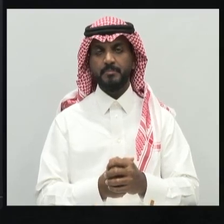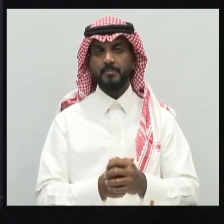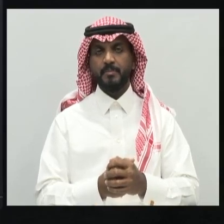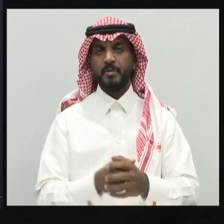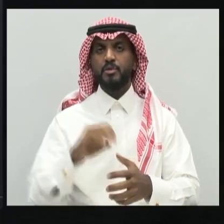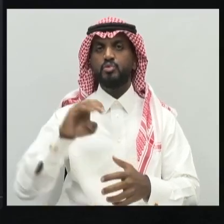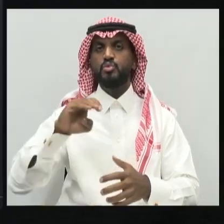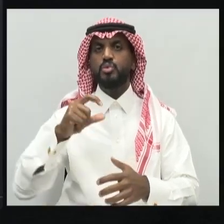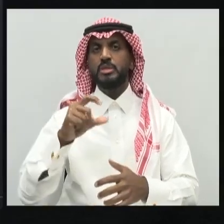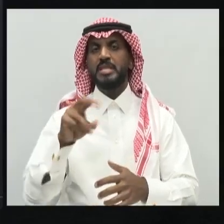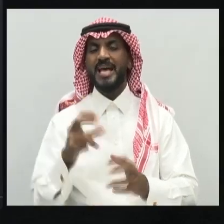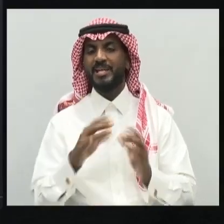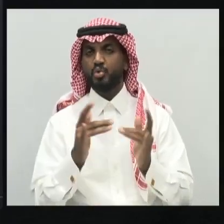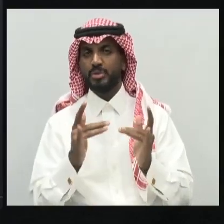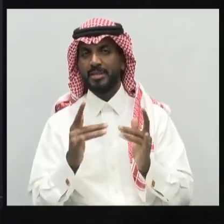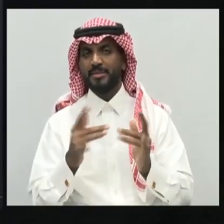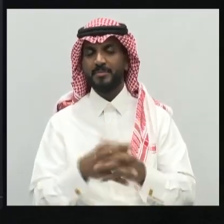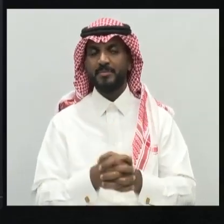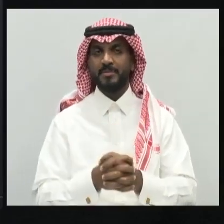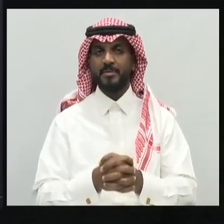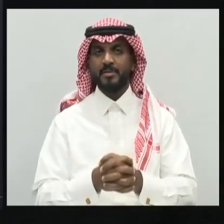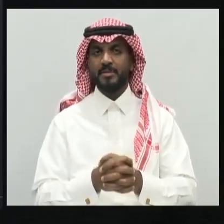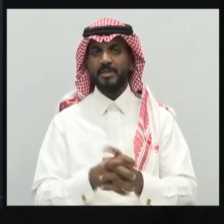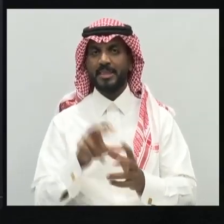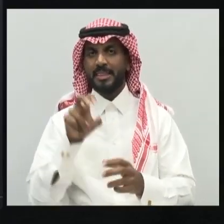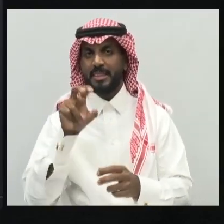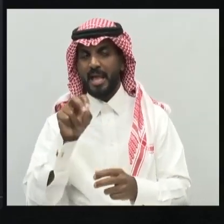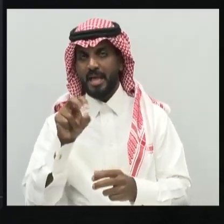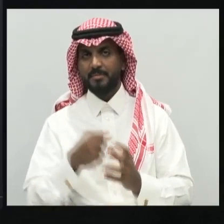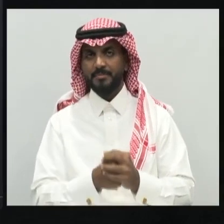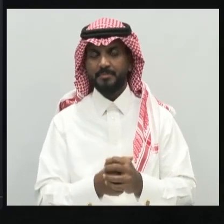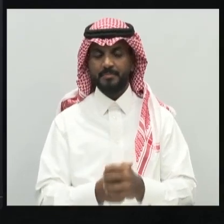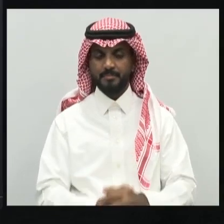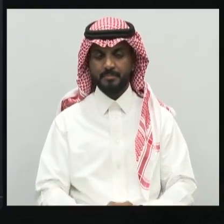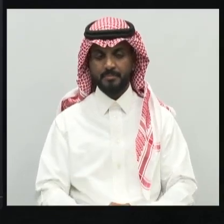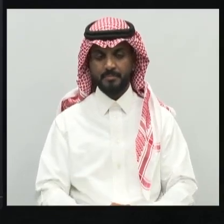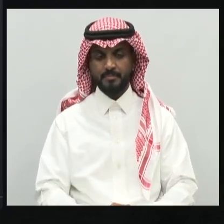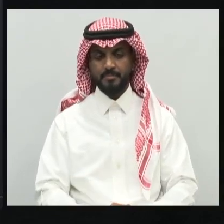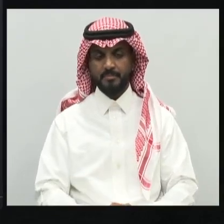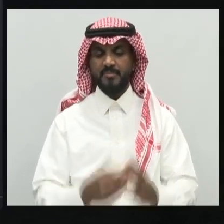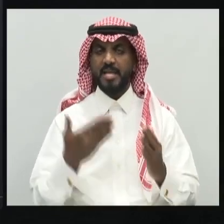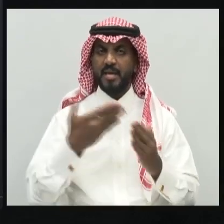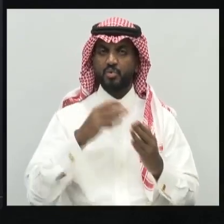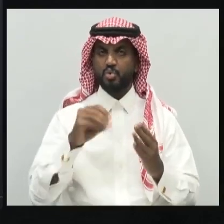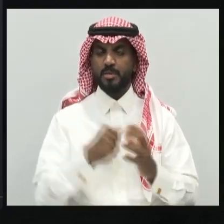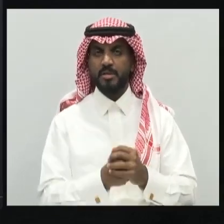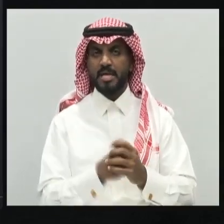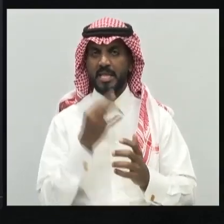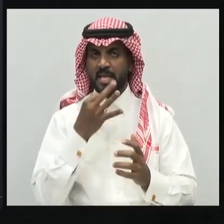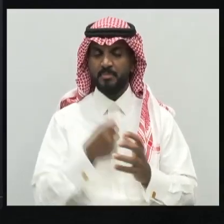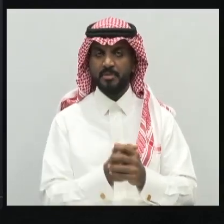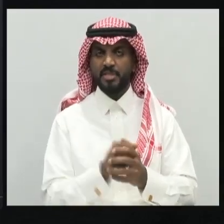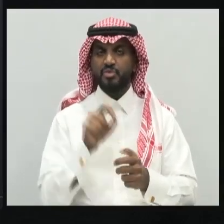جده احسنتم ايضا تاء مربوطه في نهايه الجمله نهايه الكلام